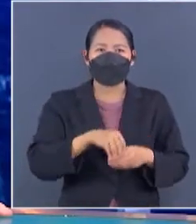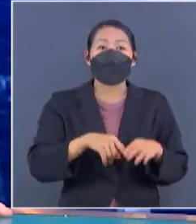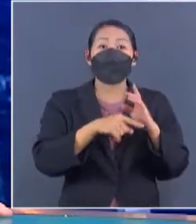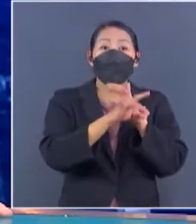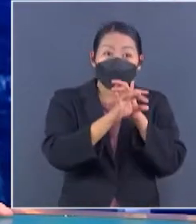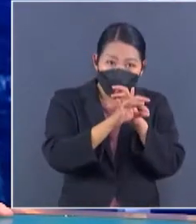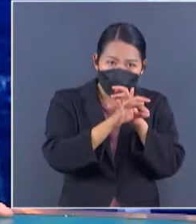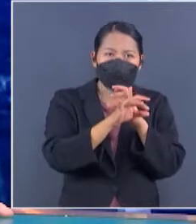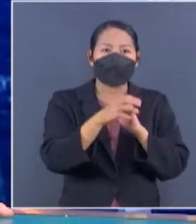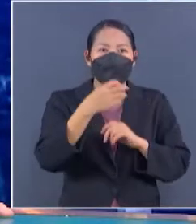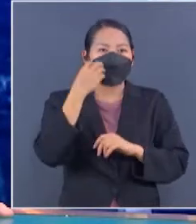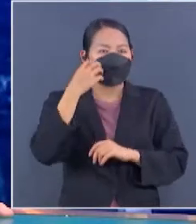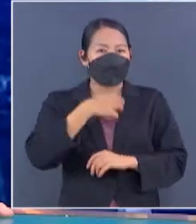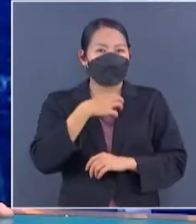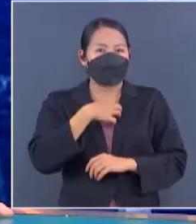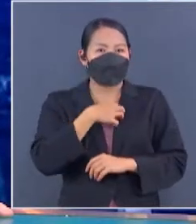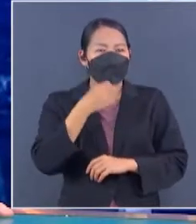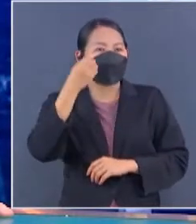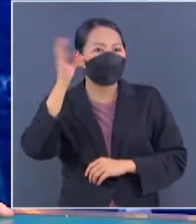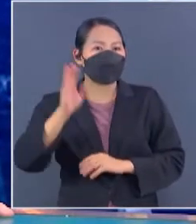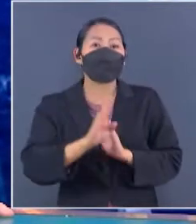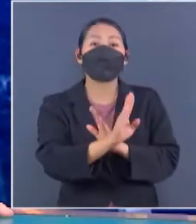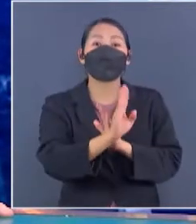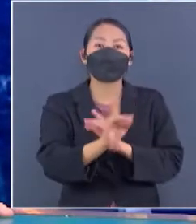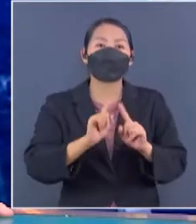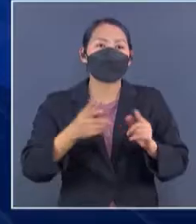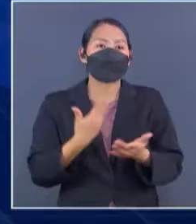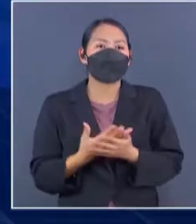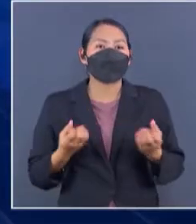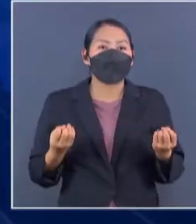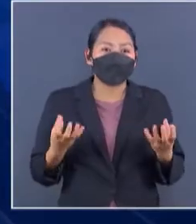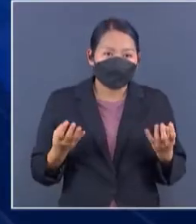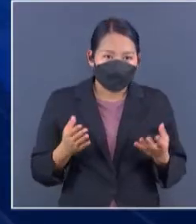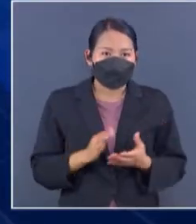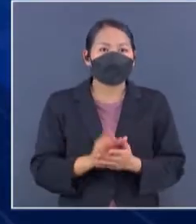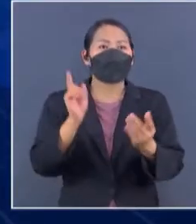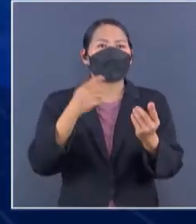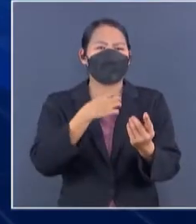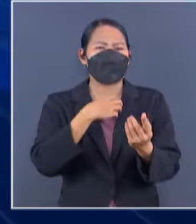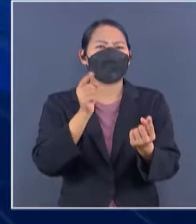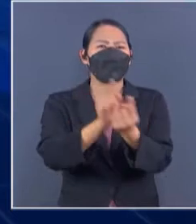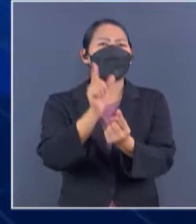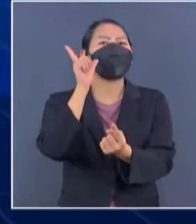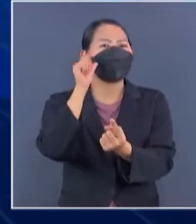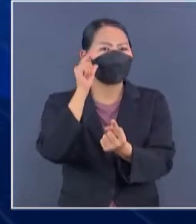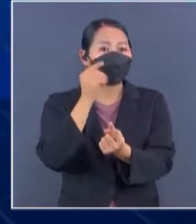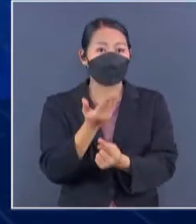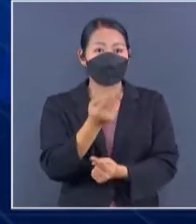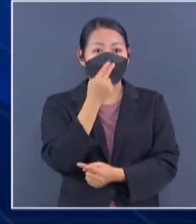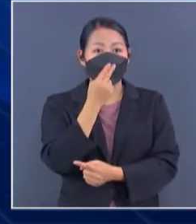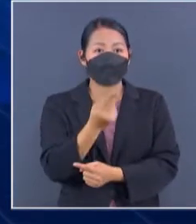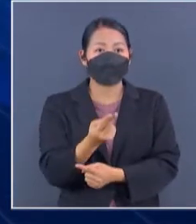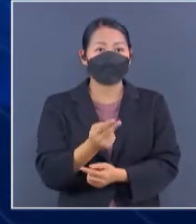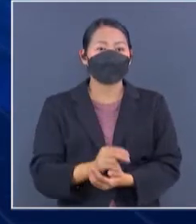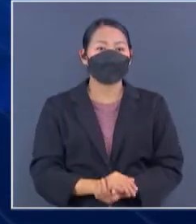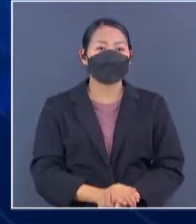กลับไปหาคุณแม่ที่บ้านคุณแม่เห็นแล้วน้ำตานองหน้าเลยครับ ฉันรับรู้ถึงความกดดัน